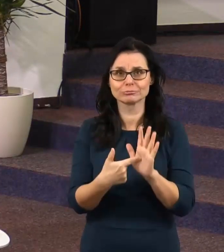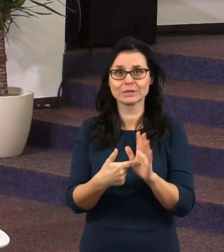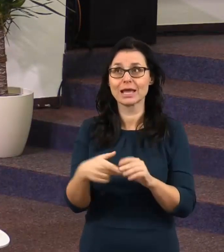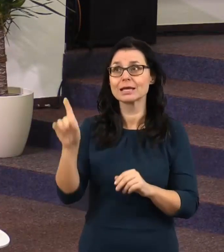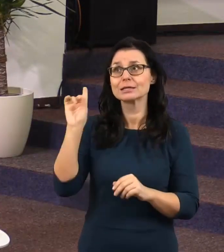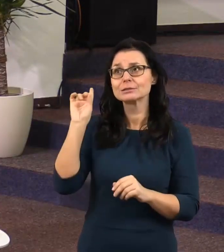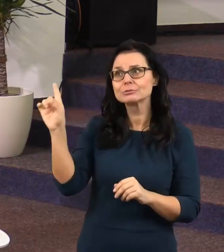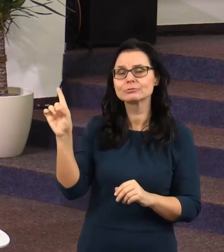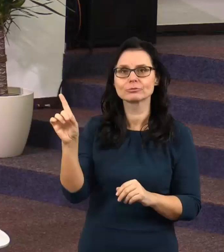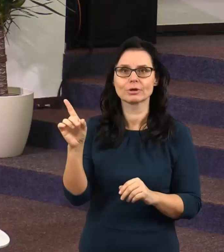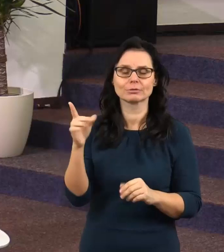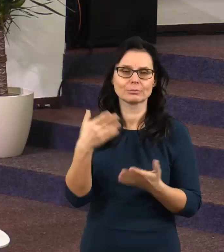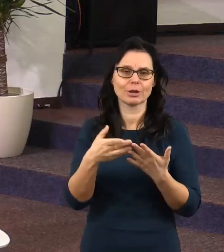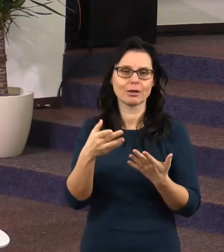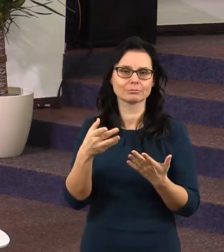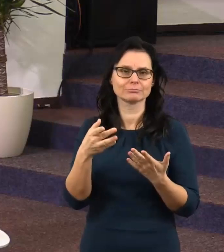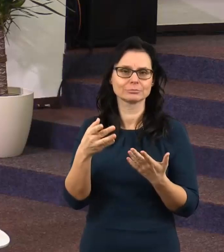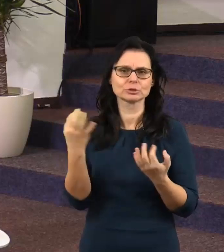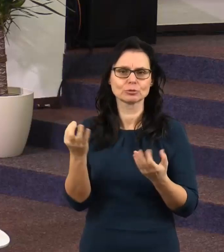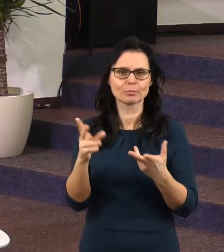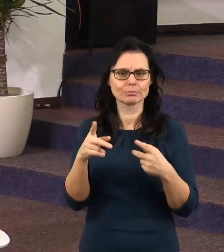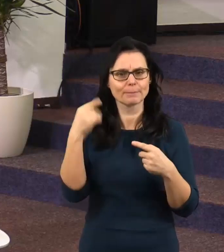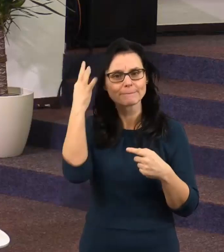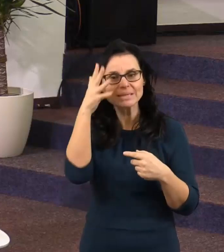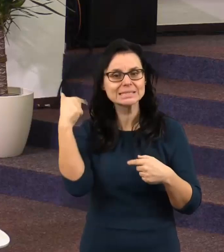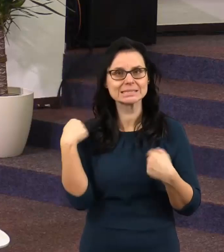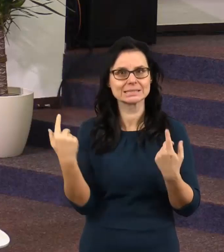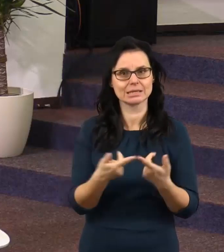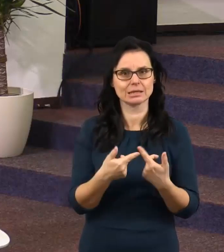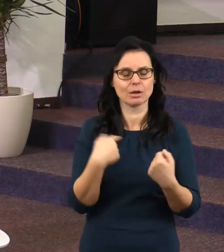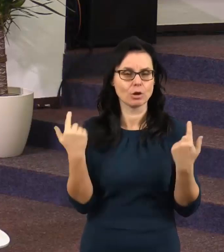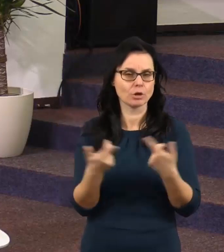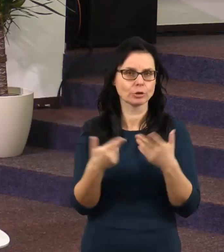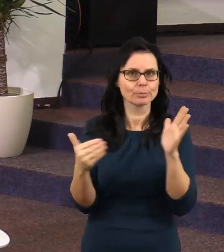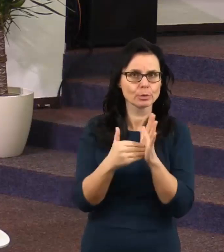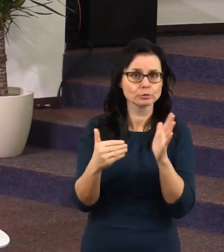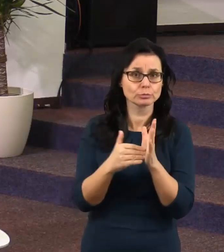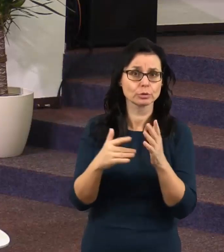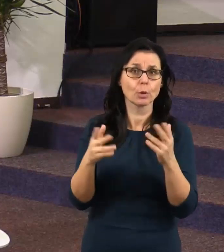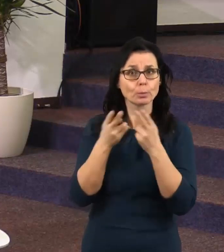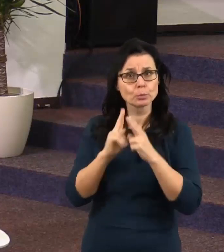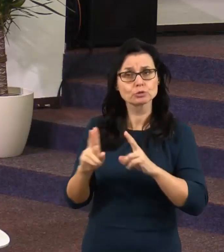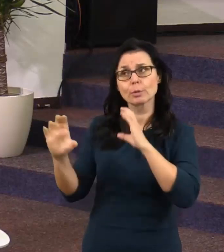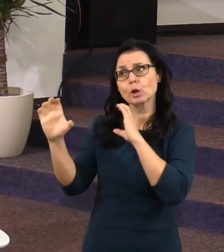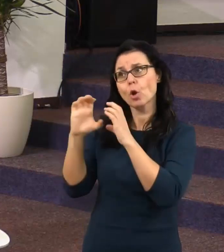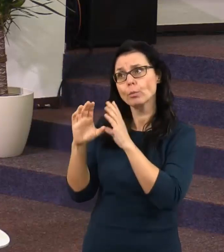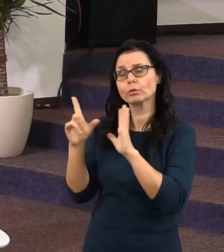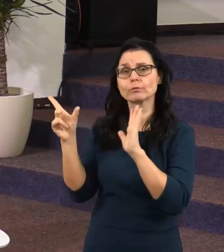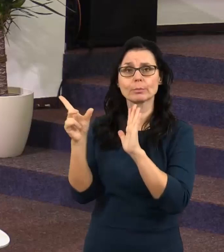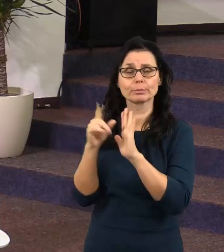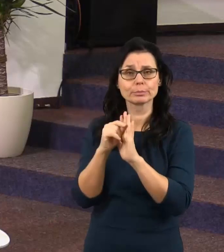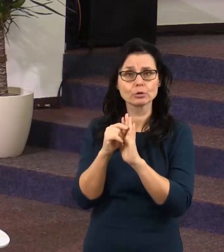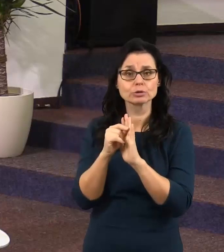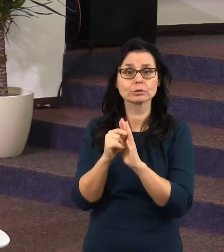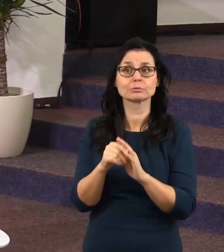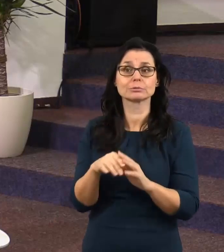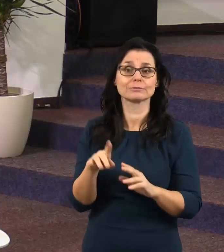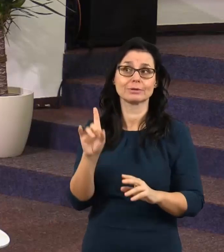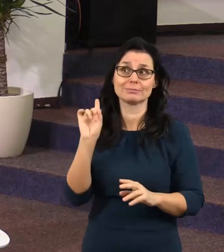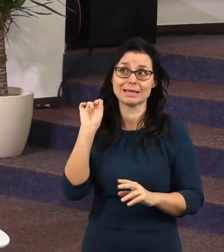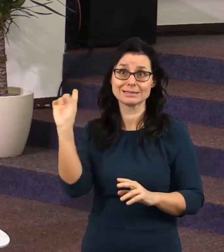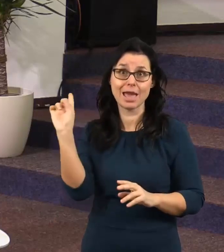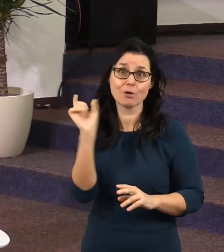mínění o nás, o našich potřebách. Prostě můžeme s ním komunikovat prostřednictvím jeho slova,